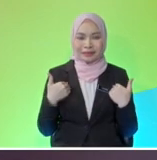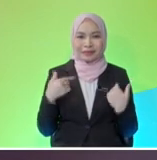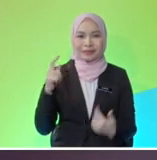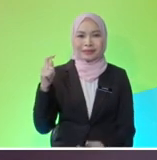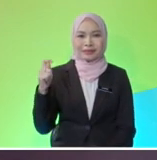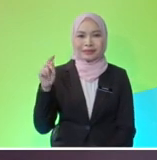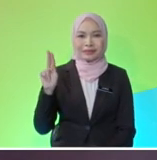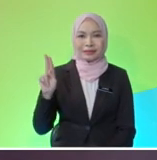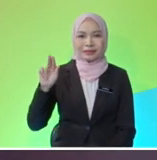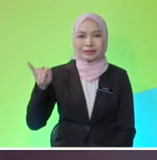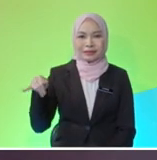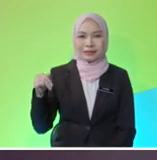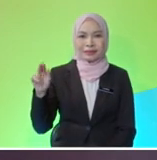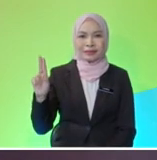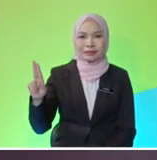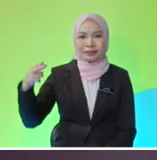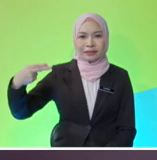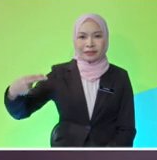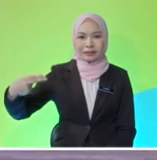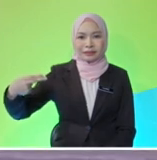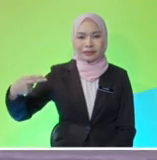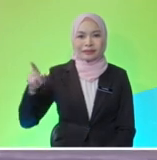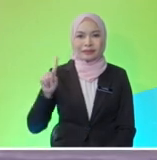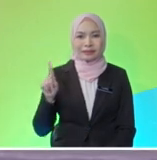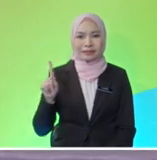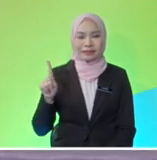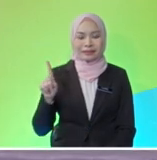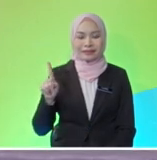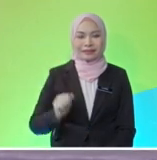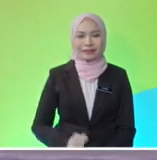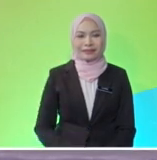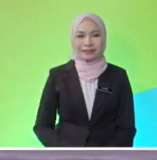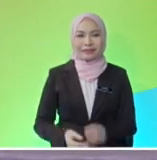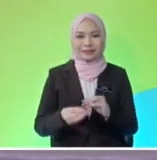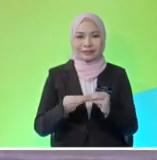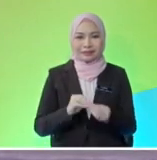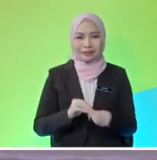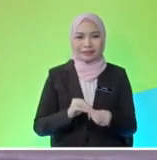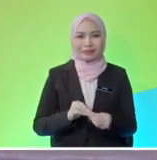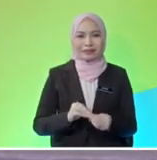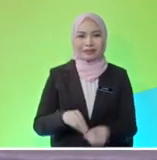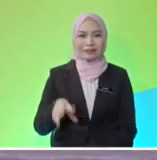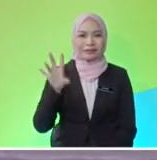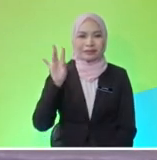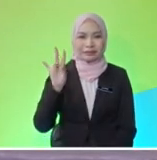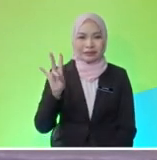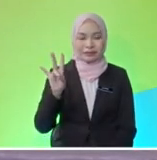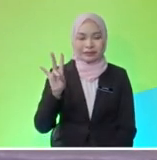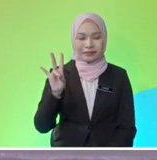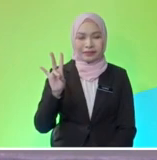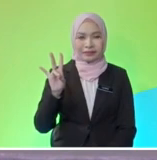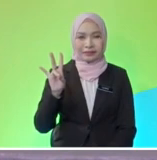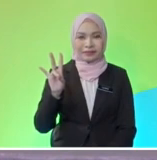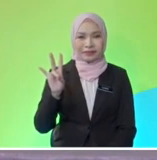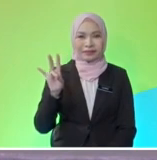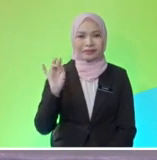kita tengok di manakah angka tujuh ni? Ha, ni aiskrim yang ketujuh. Ya, betul. Okey, warna hijau aiskrim